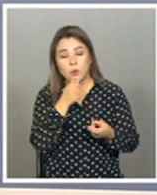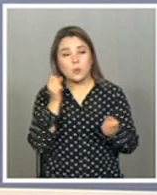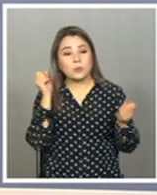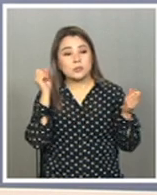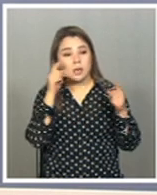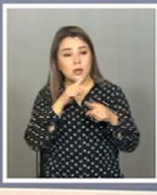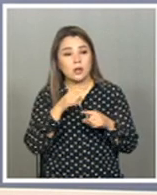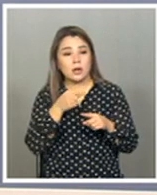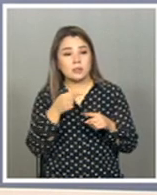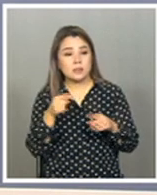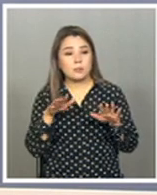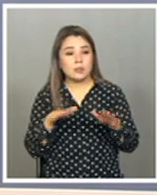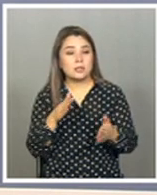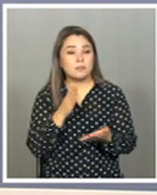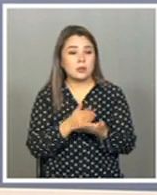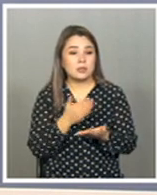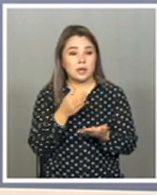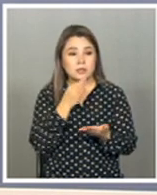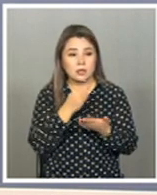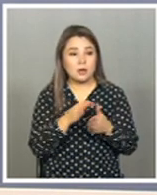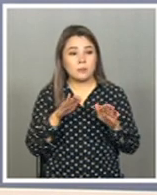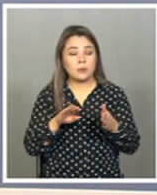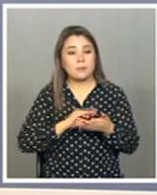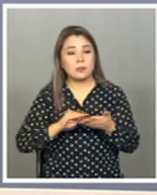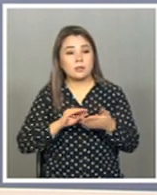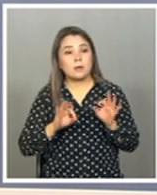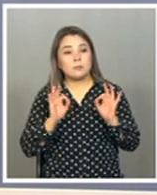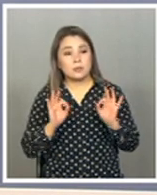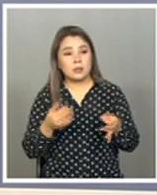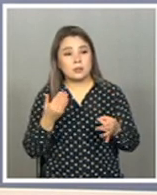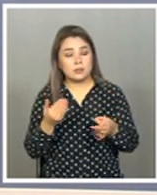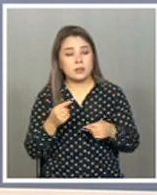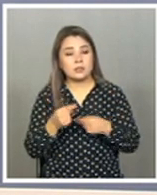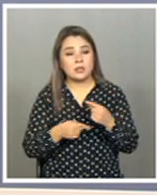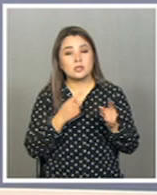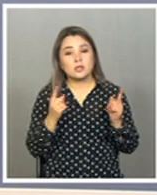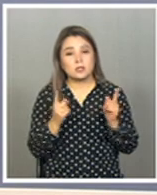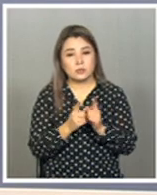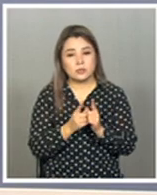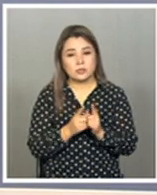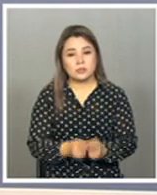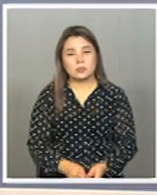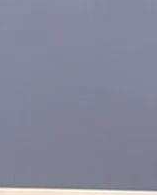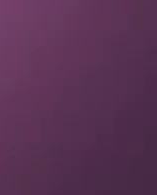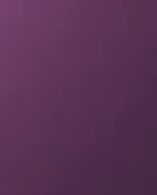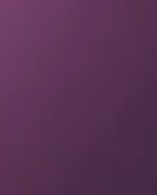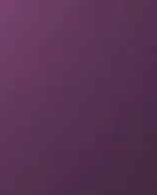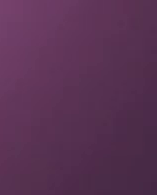отрицательных местоимениях и их правописании. До свидания, до новых встреч!